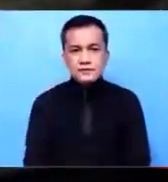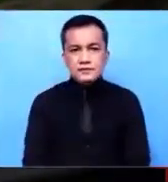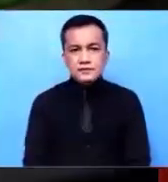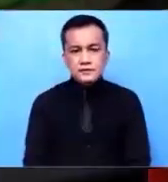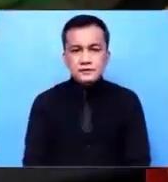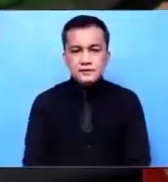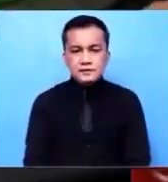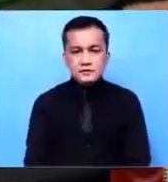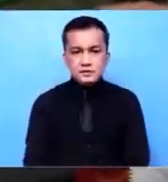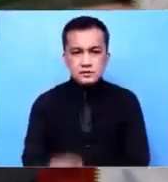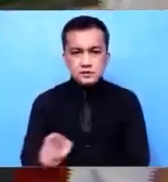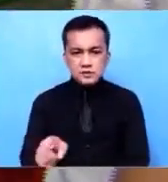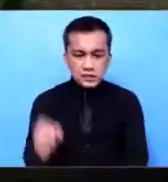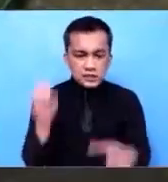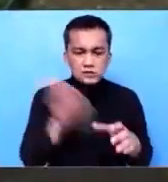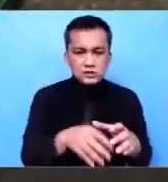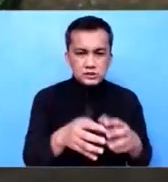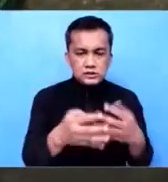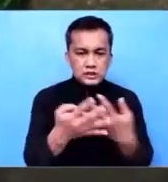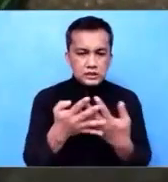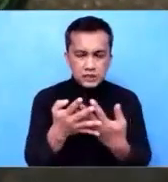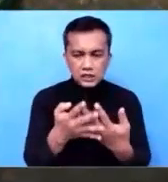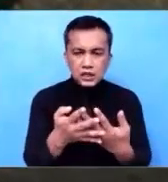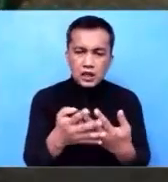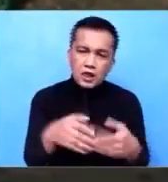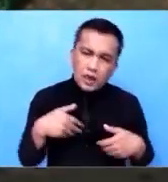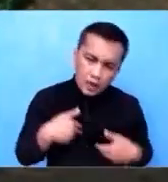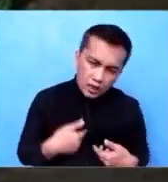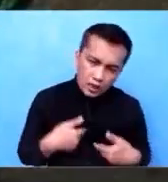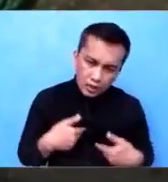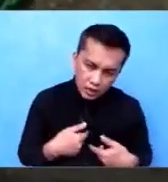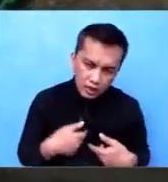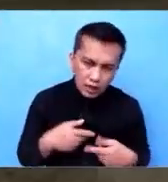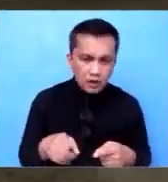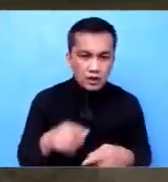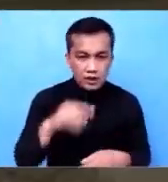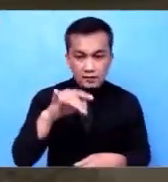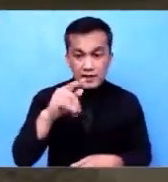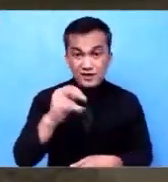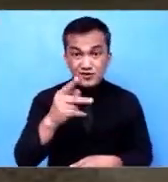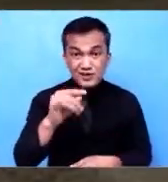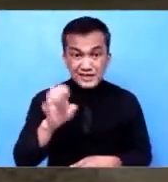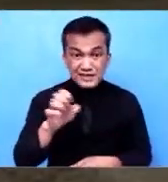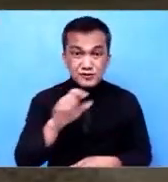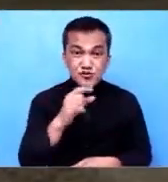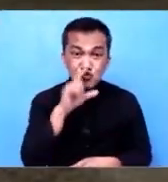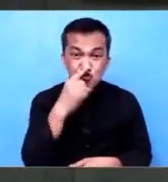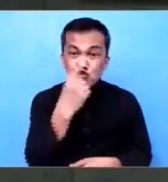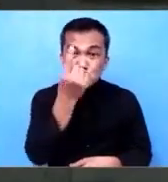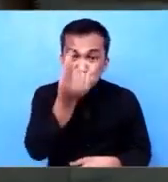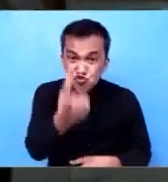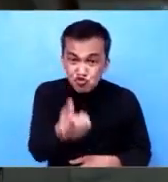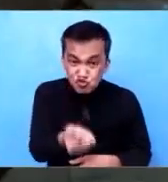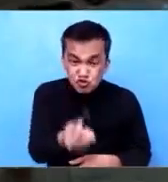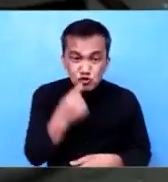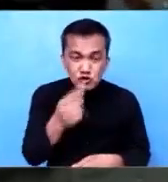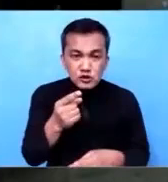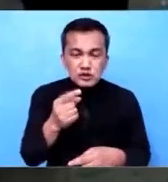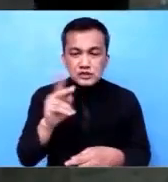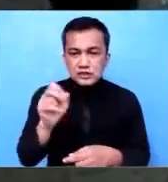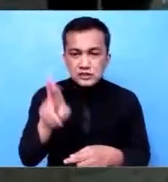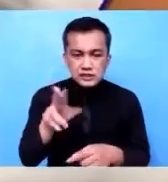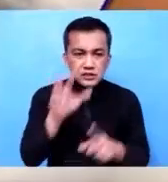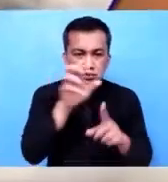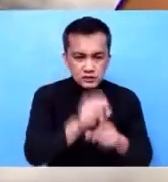Nakasilid sa lambat at nangihinan na ang mga pangolin na ito nang ma-rescue ng DNR sa isang seafood market sa mga Pagal Avenue sa Pasay